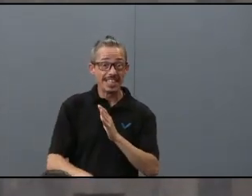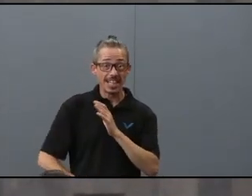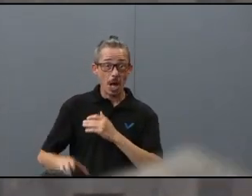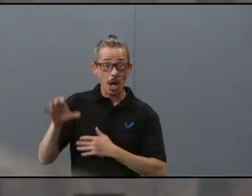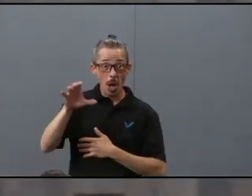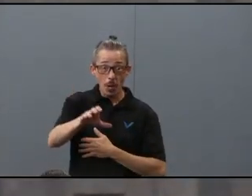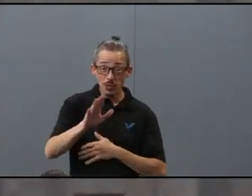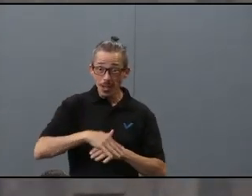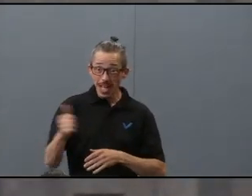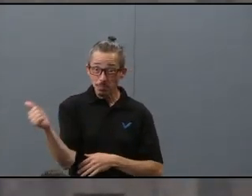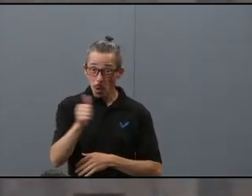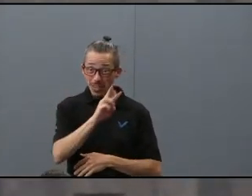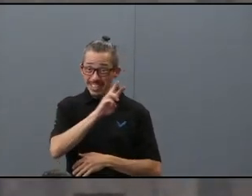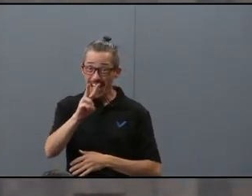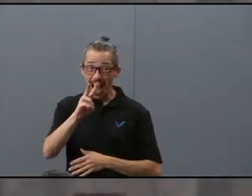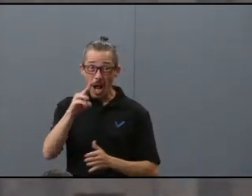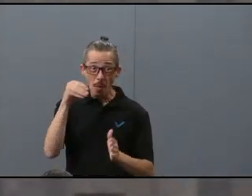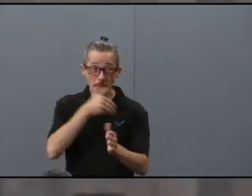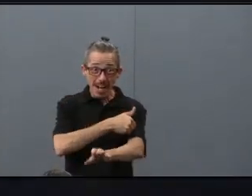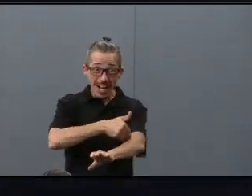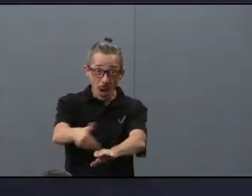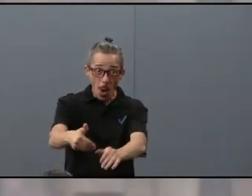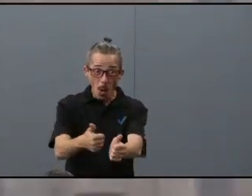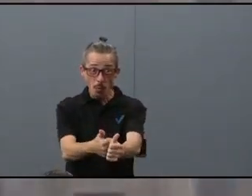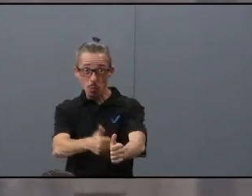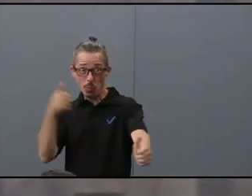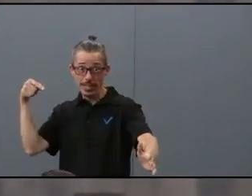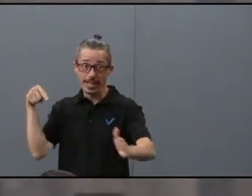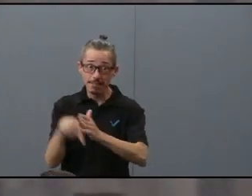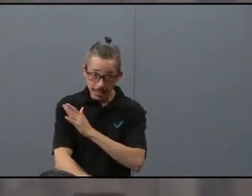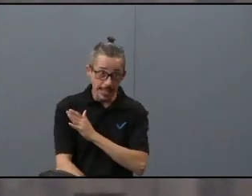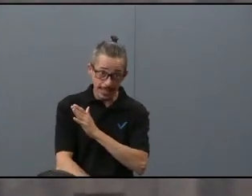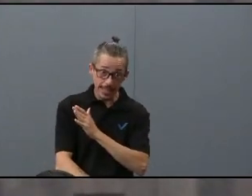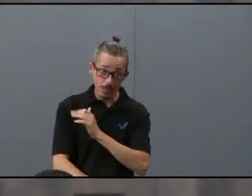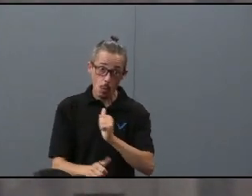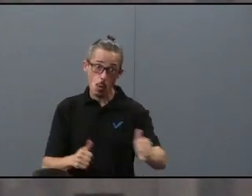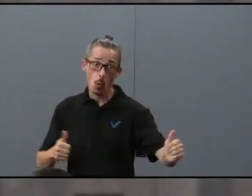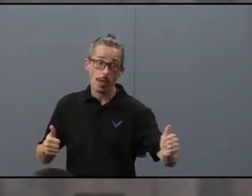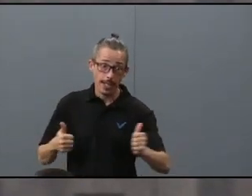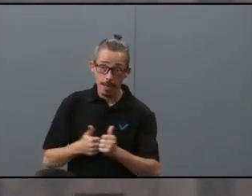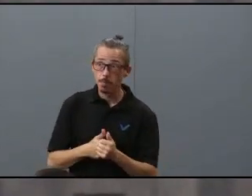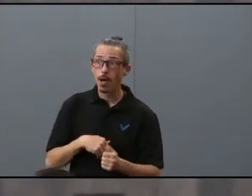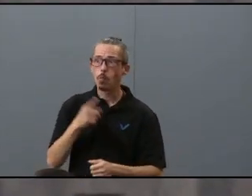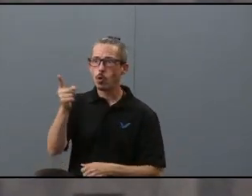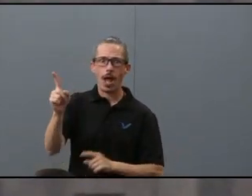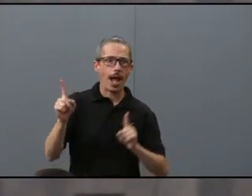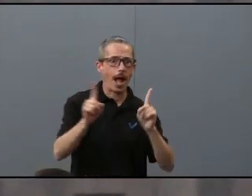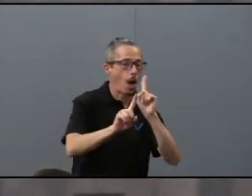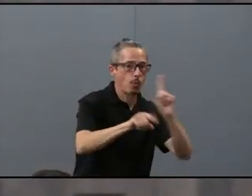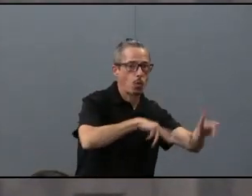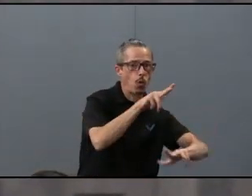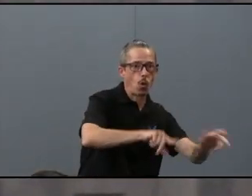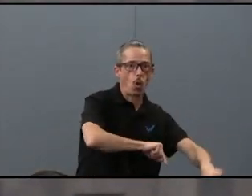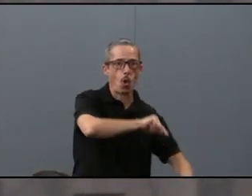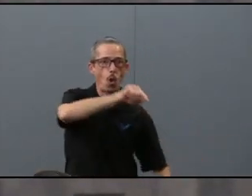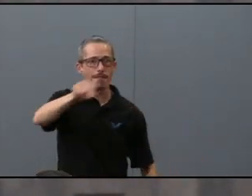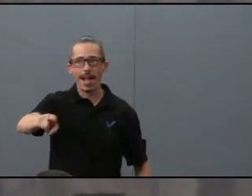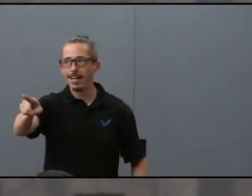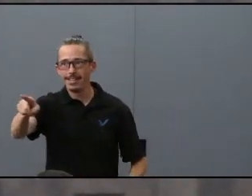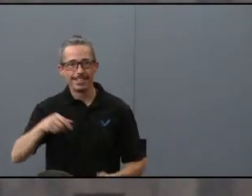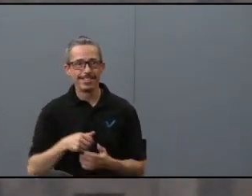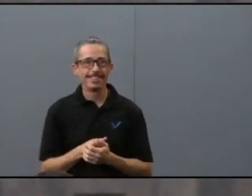transport en commun vous avez vous aviez encore une minute fait que je suis prête à vous reprendre mais juste au moins finir mais on a euh